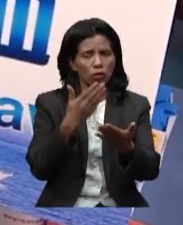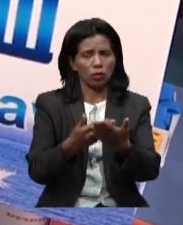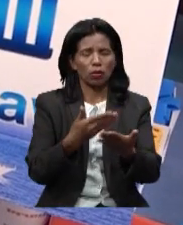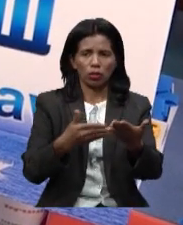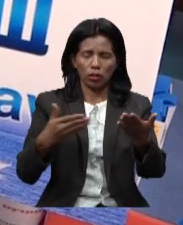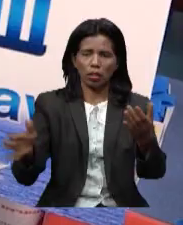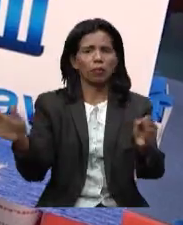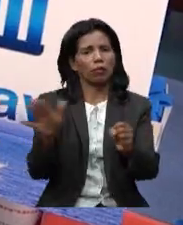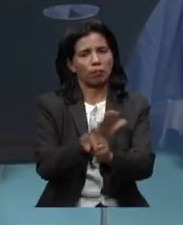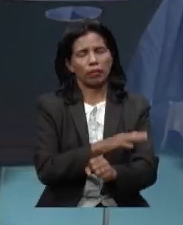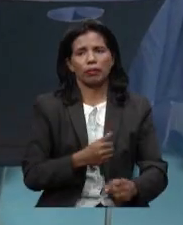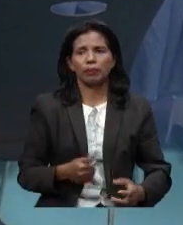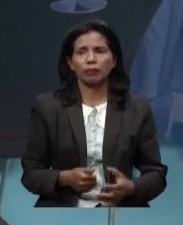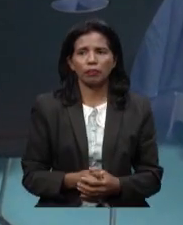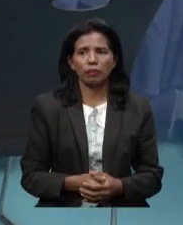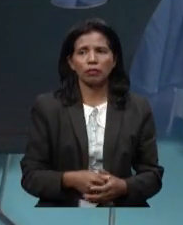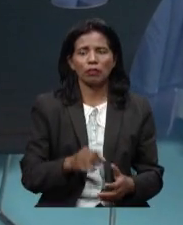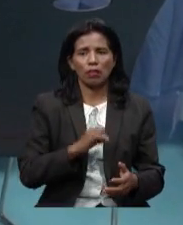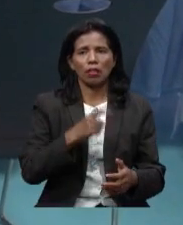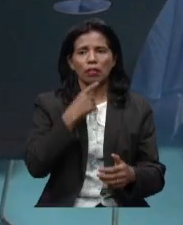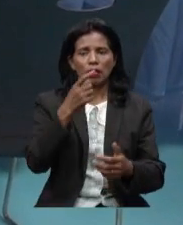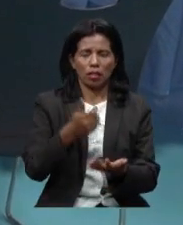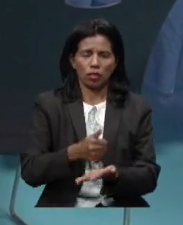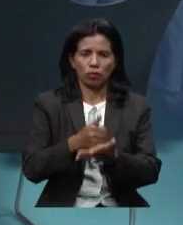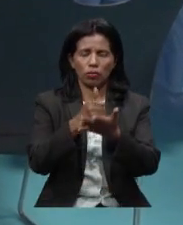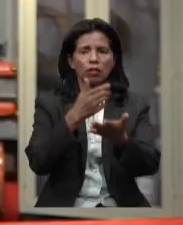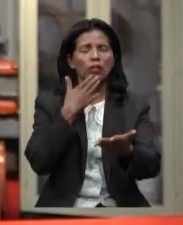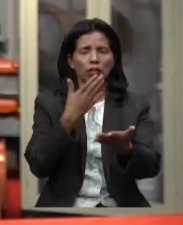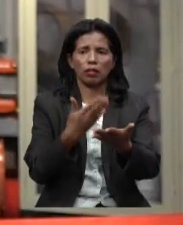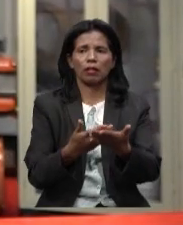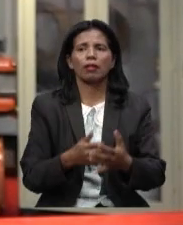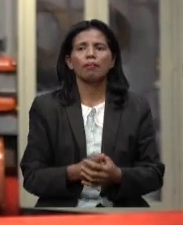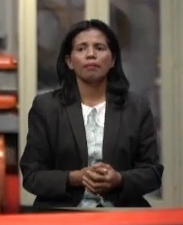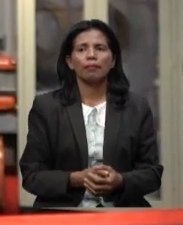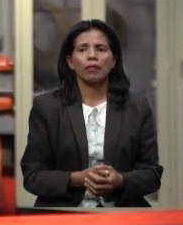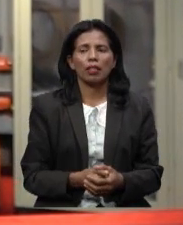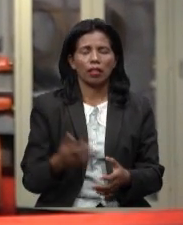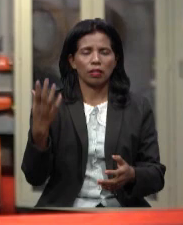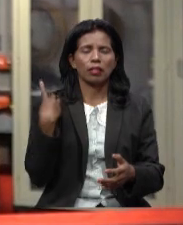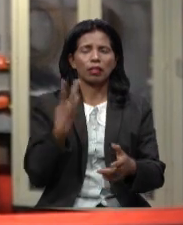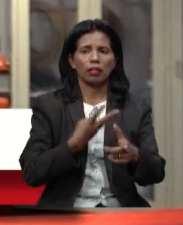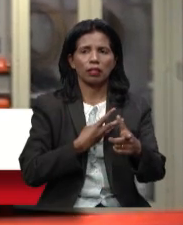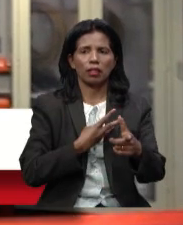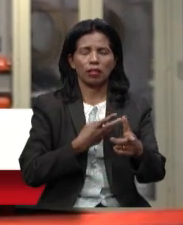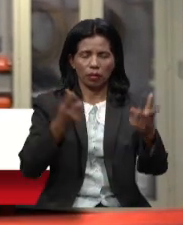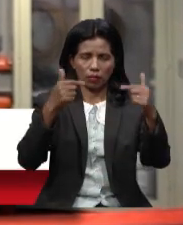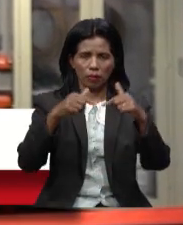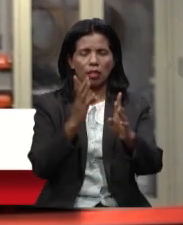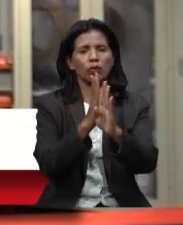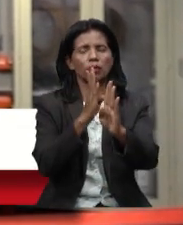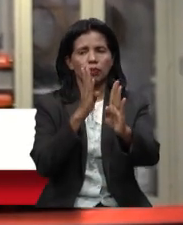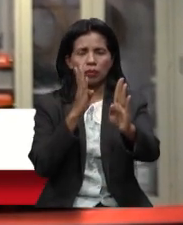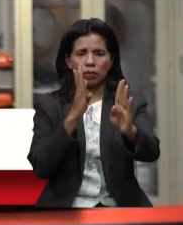ne be completo. Haoning atendimento ne diak, so que antes ita maya antria ne,